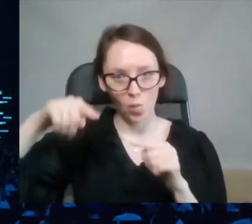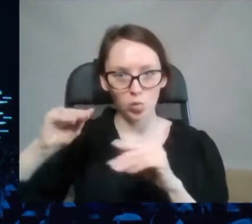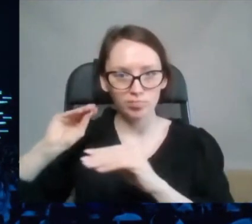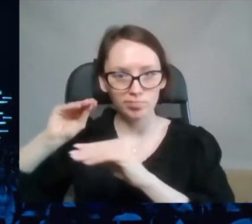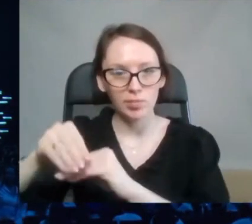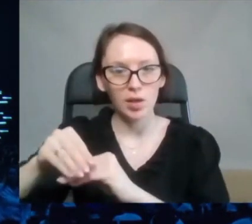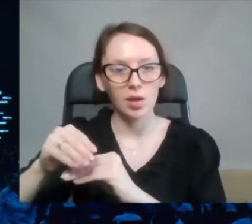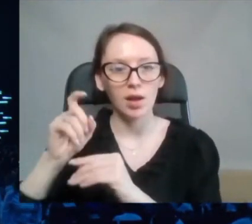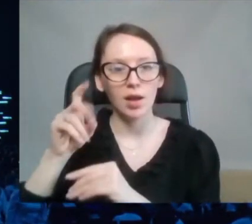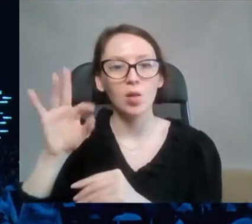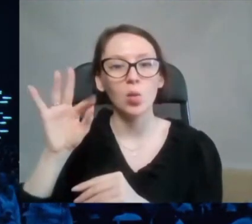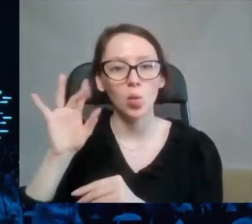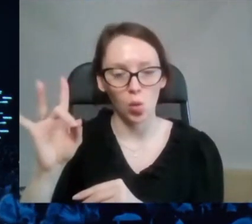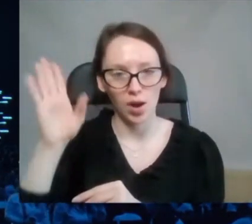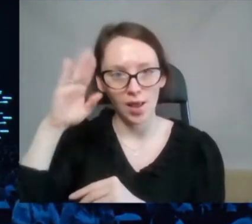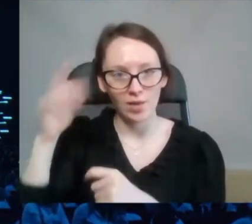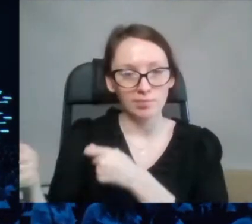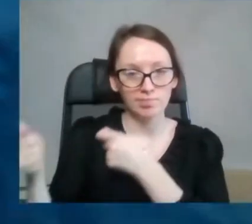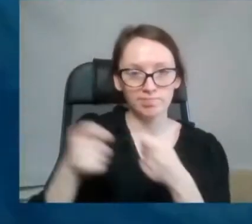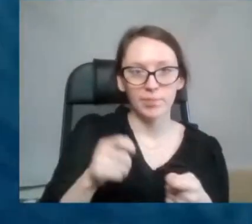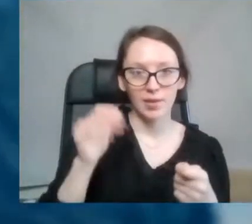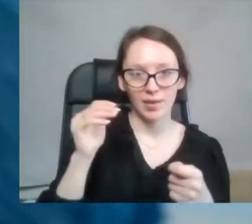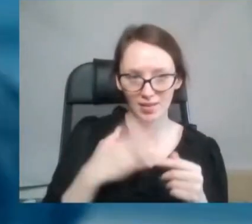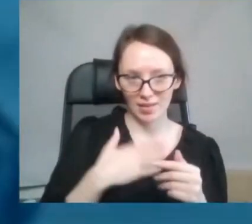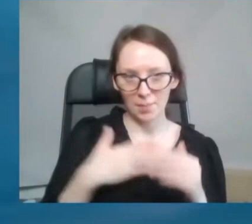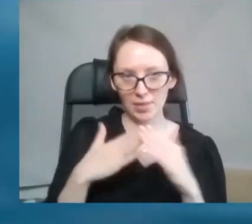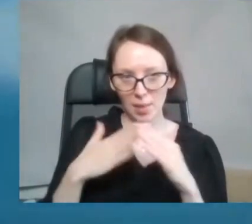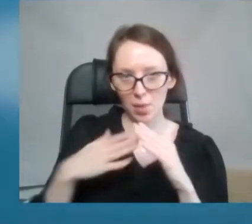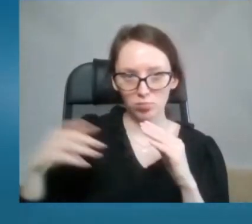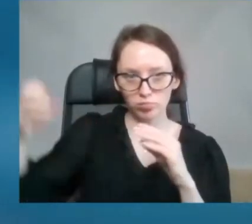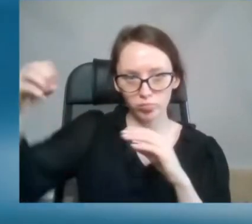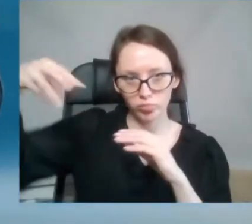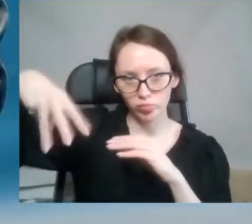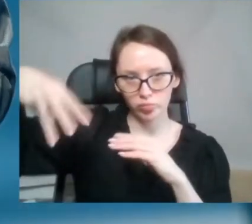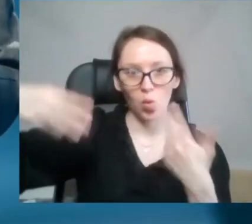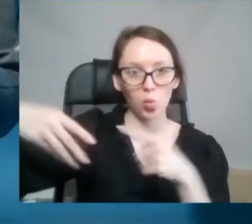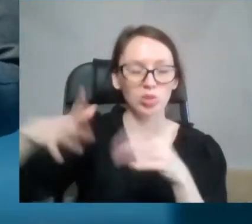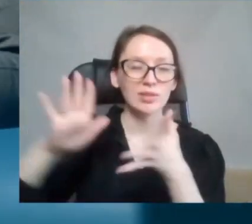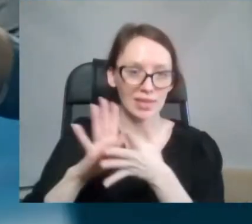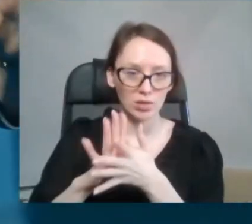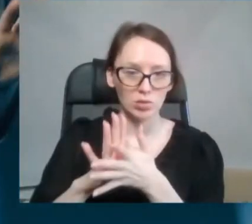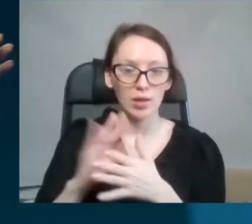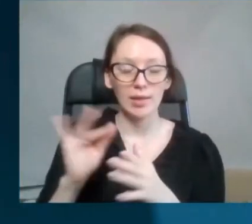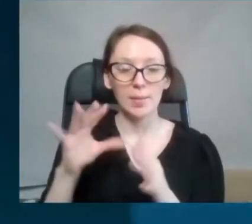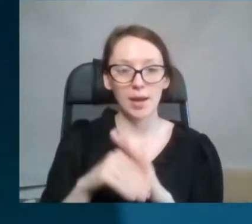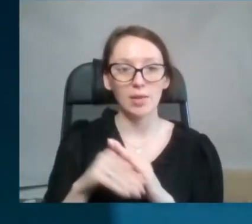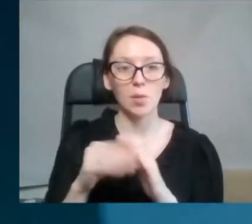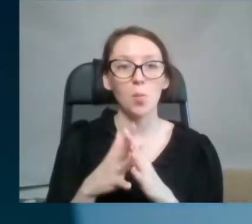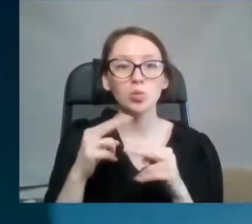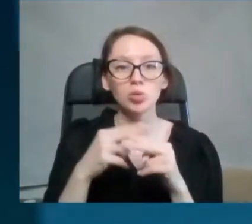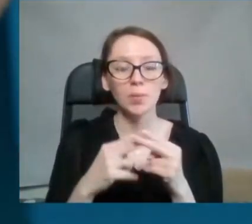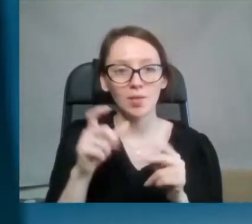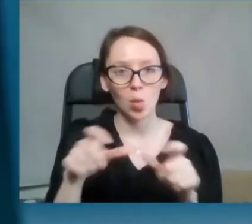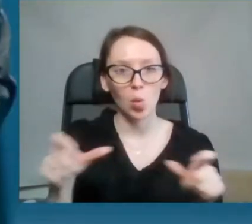вода приходит к нам в дома уже загрязненной. При этом больше половины людей в нашей стране воду не фильтруют вообще.